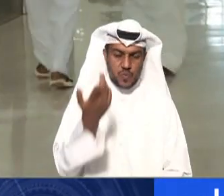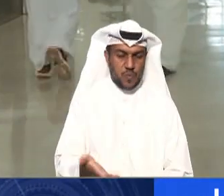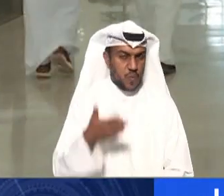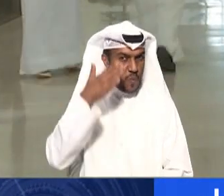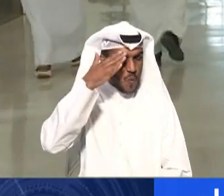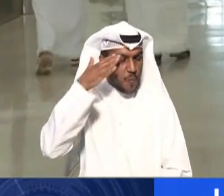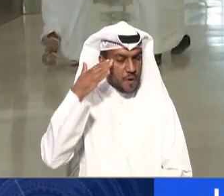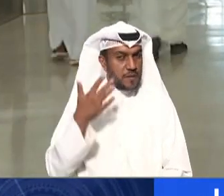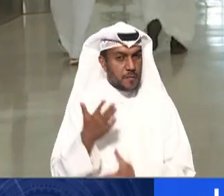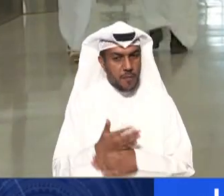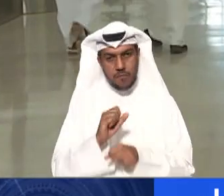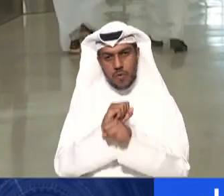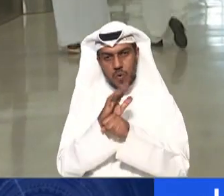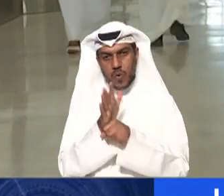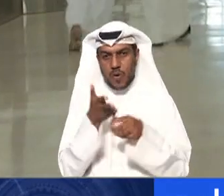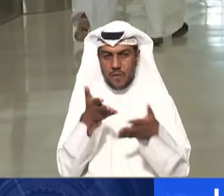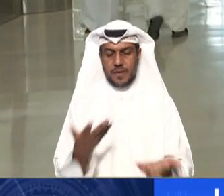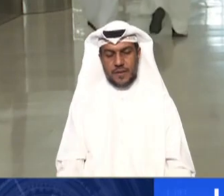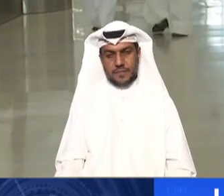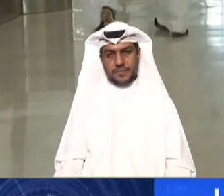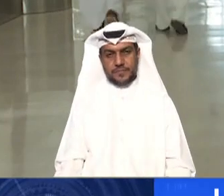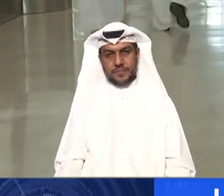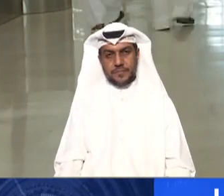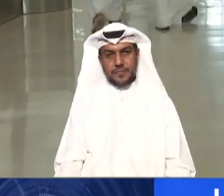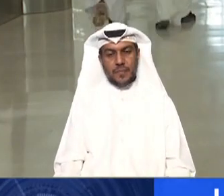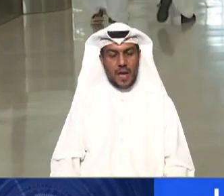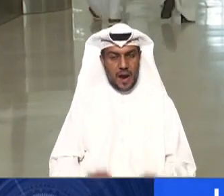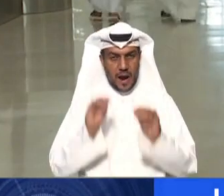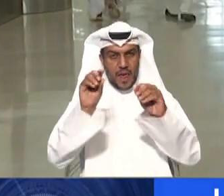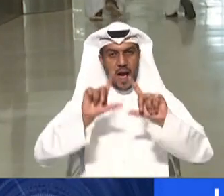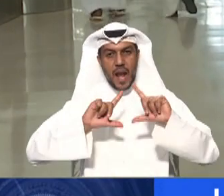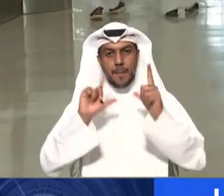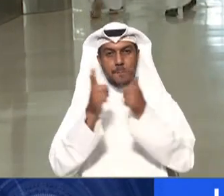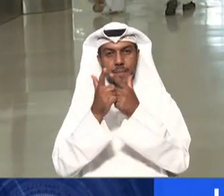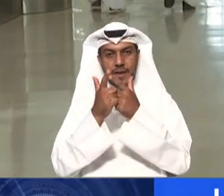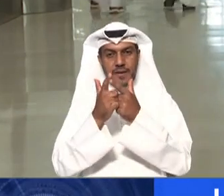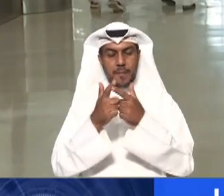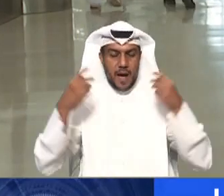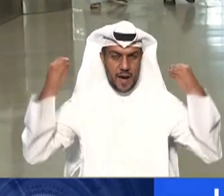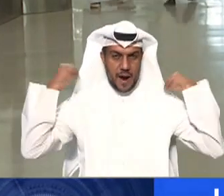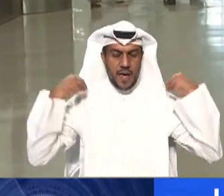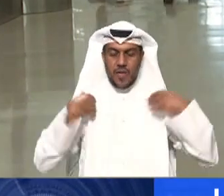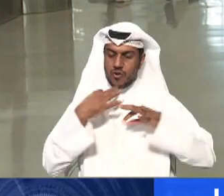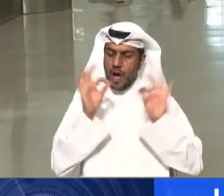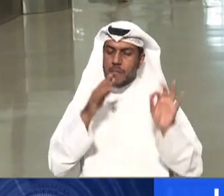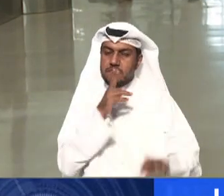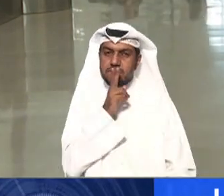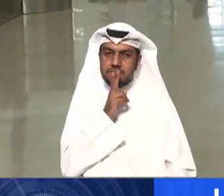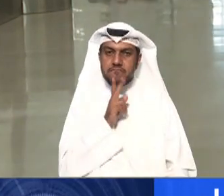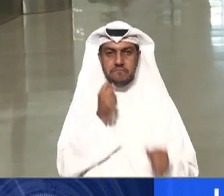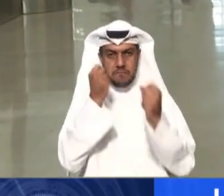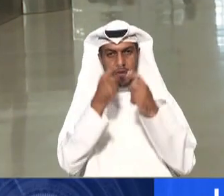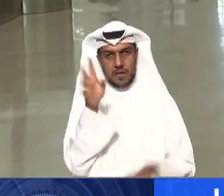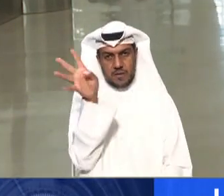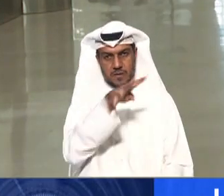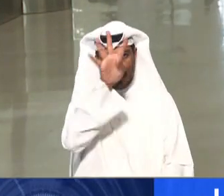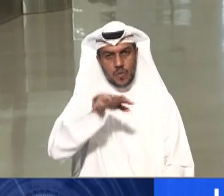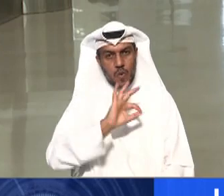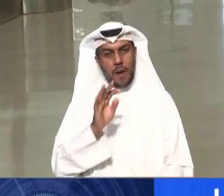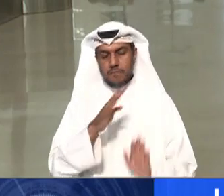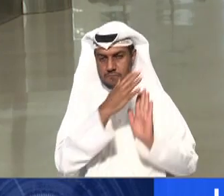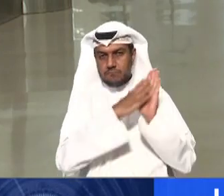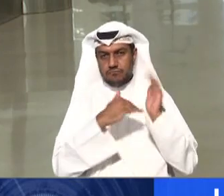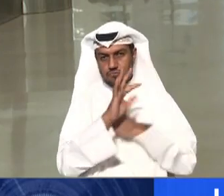كورونا. بالنهاية احنا بلجنة الشباب والرياضة انهينا كامل جدول الأعمال بالفصل